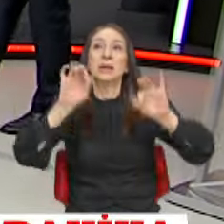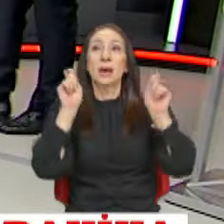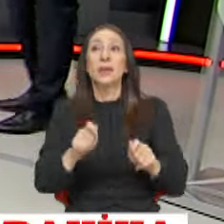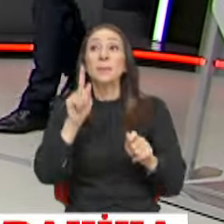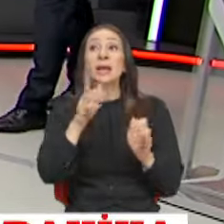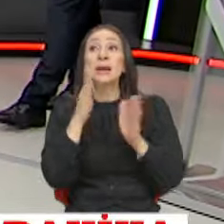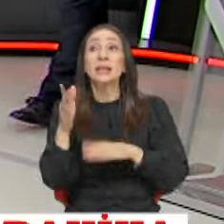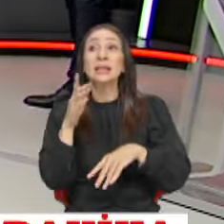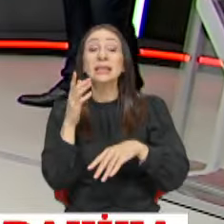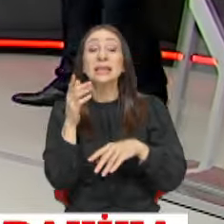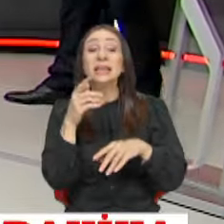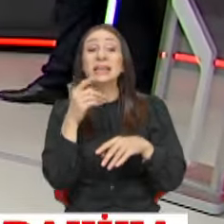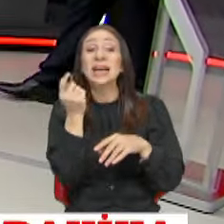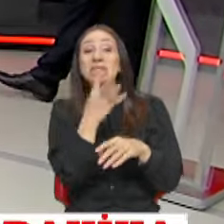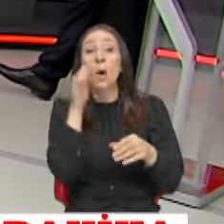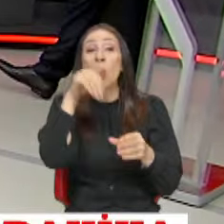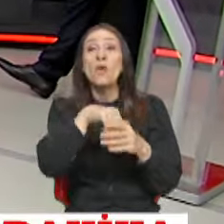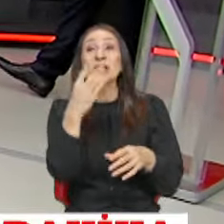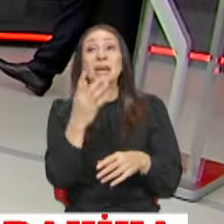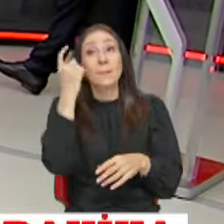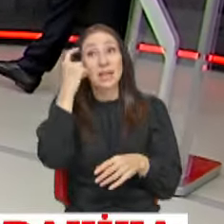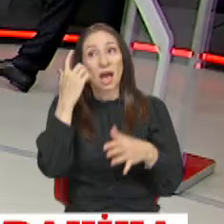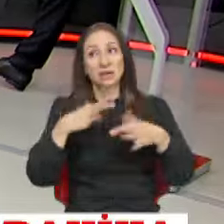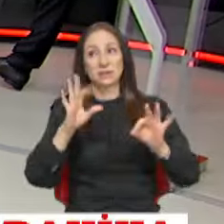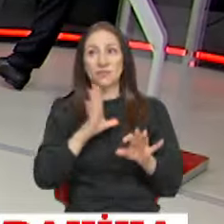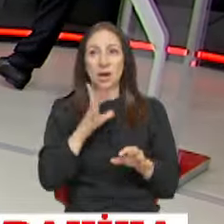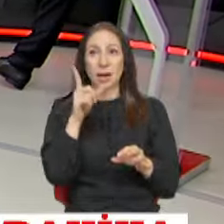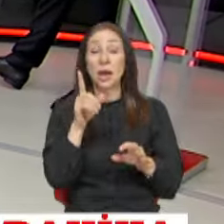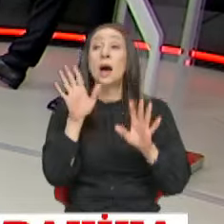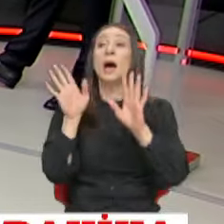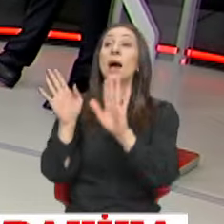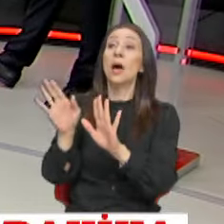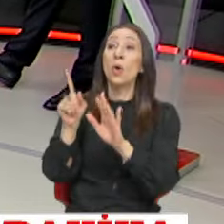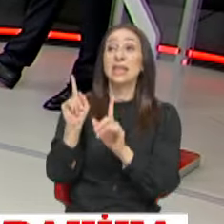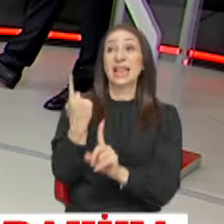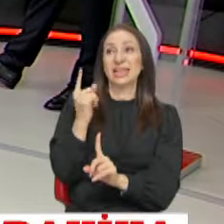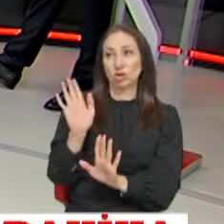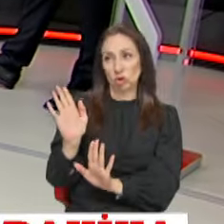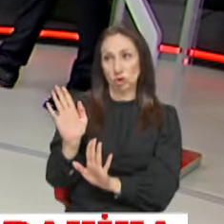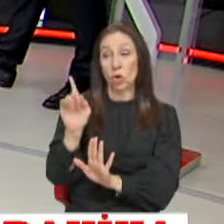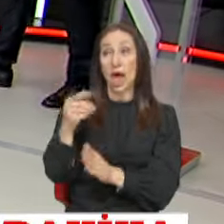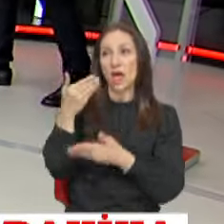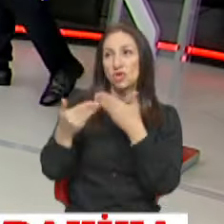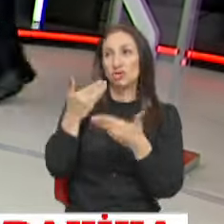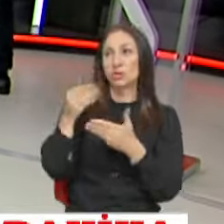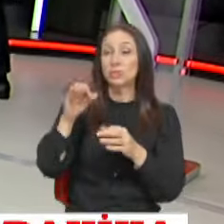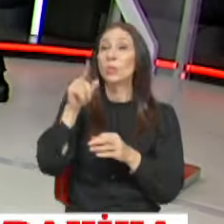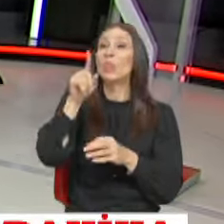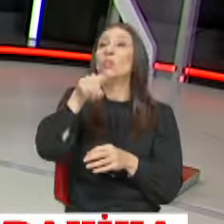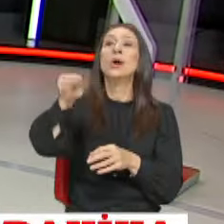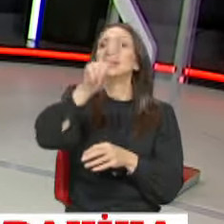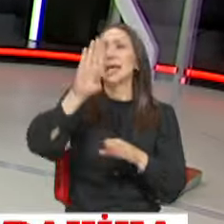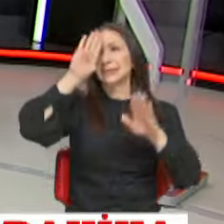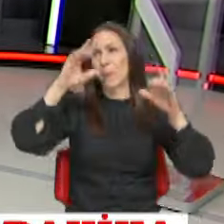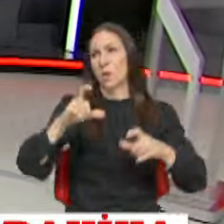yaptık bir yandan da kaçta seçmenleri var E ona dair de bir hazırlığımız var şimdi Bak orası orası ilginç onu anlatacağız Şimdi burası